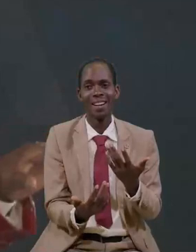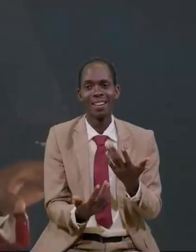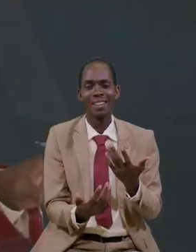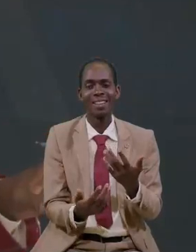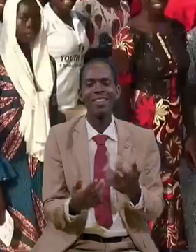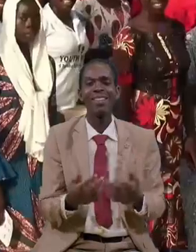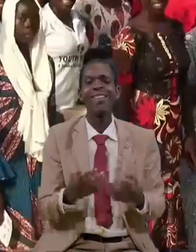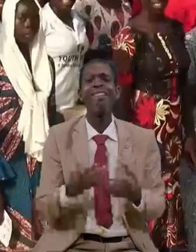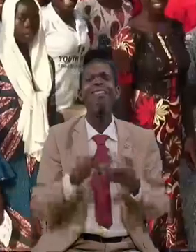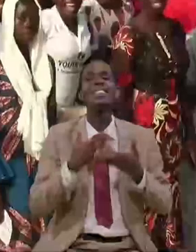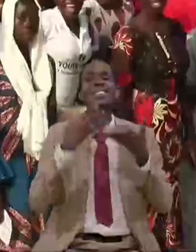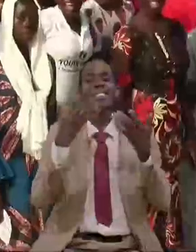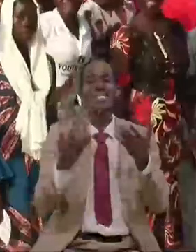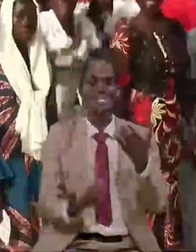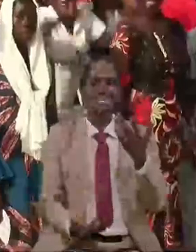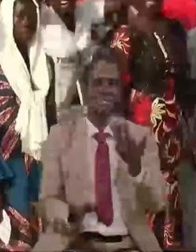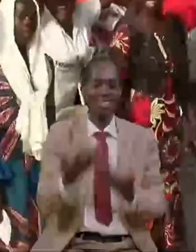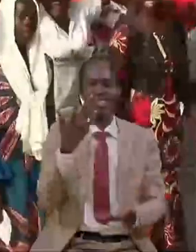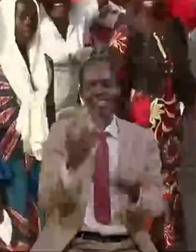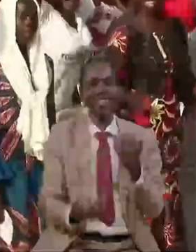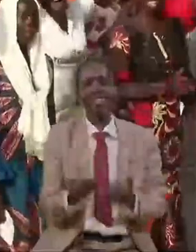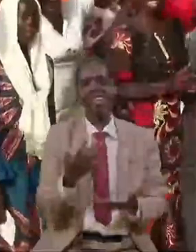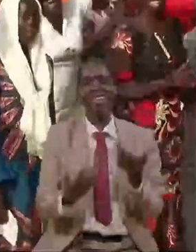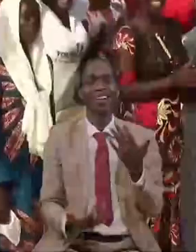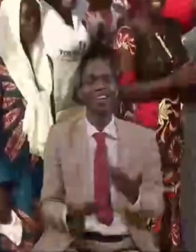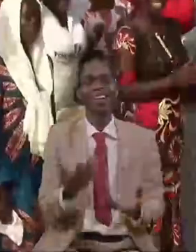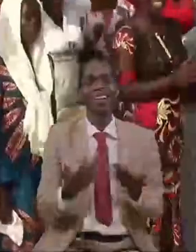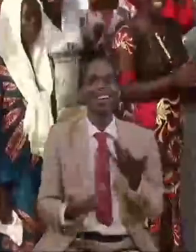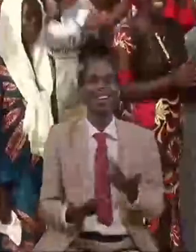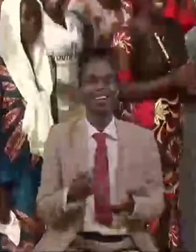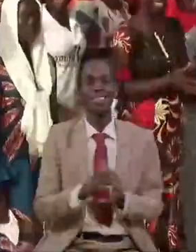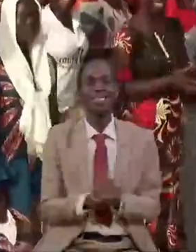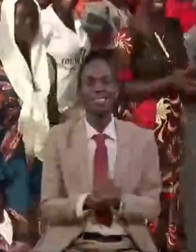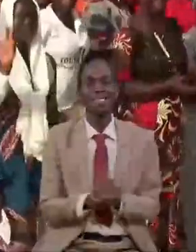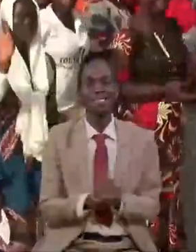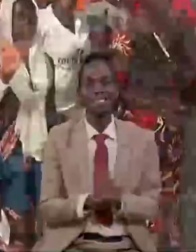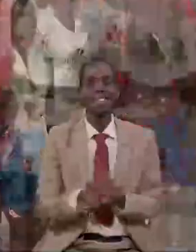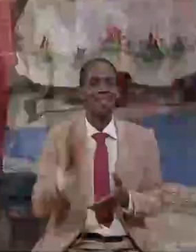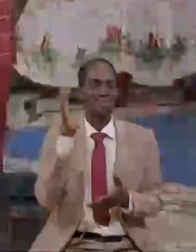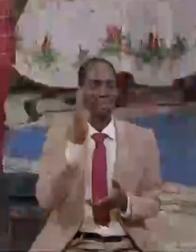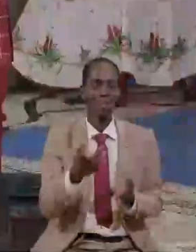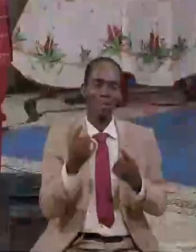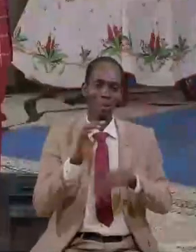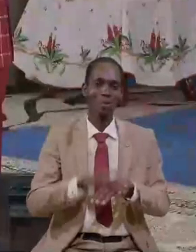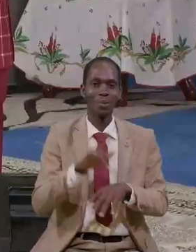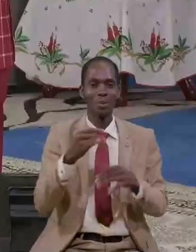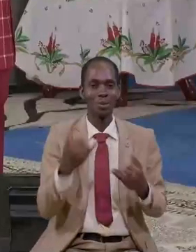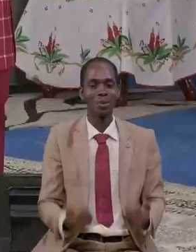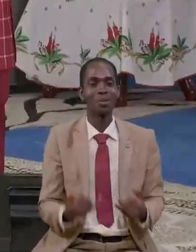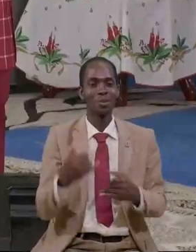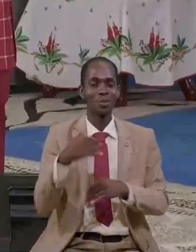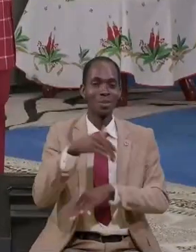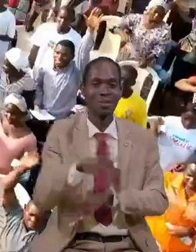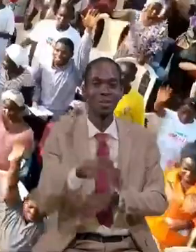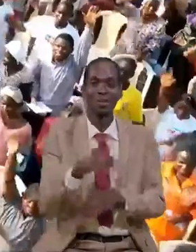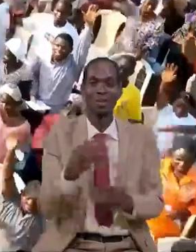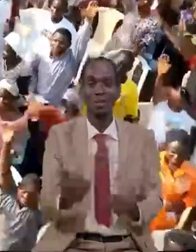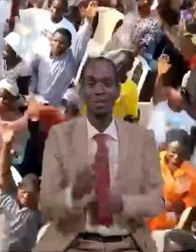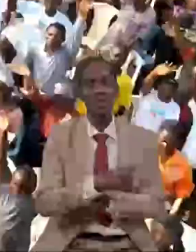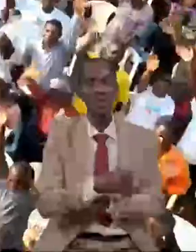Aidez-moi à crier le feu avec vos voix mélodieuses. Et ce sera allumé aujourd'hui. Jeunes, où